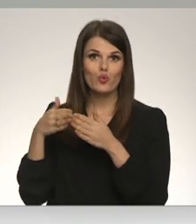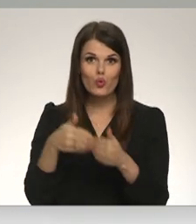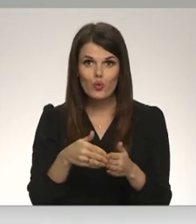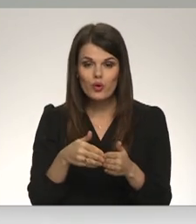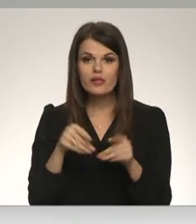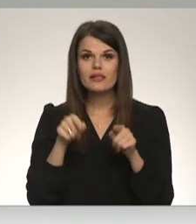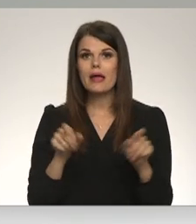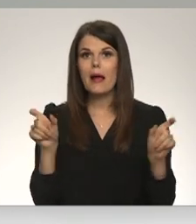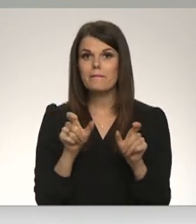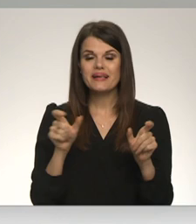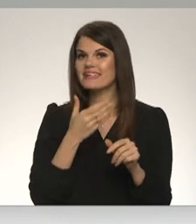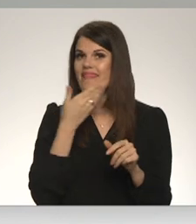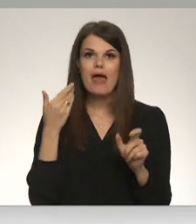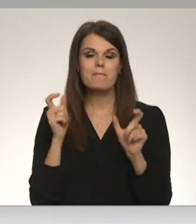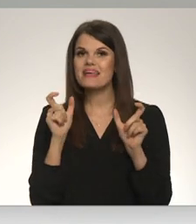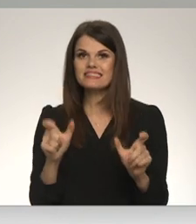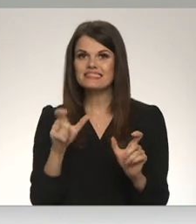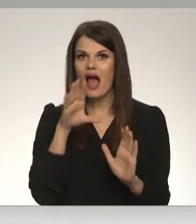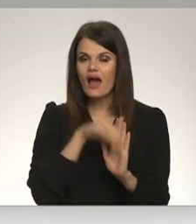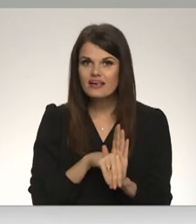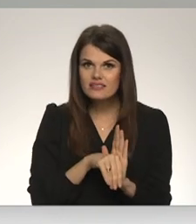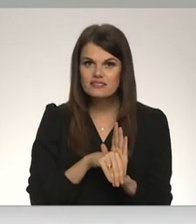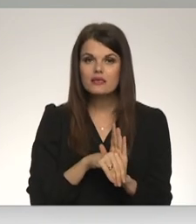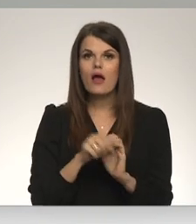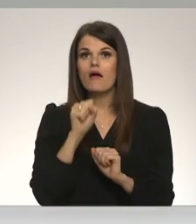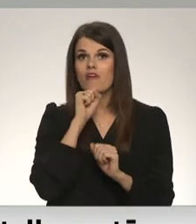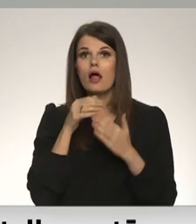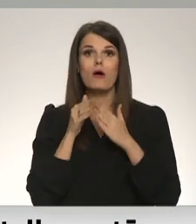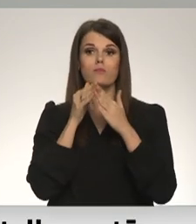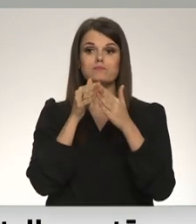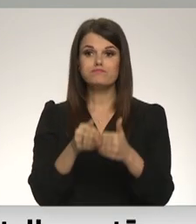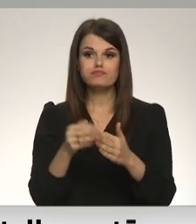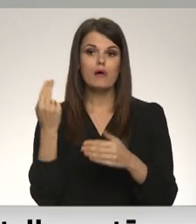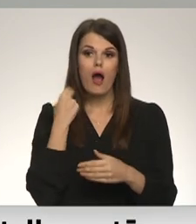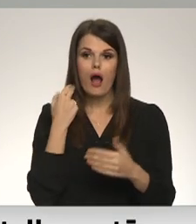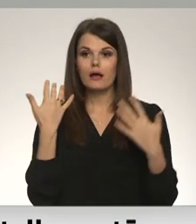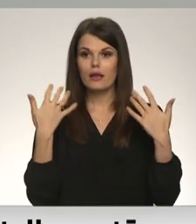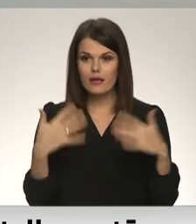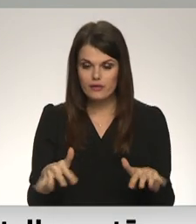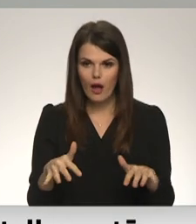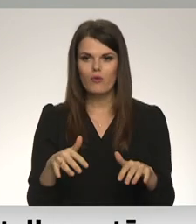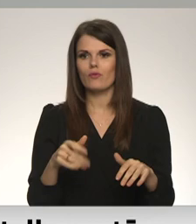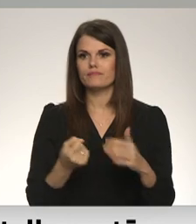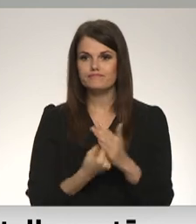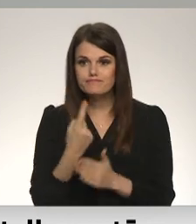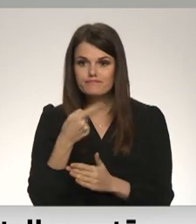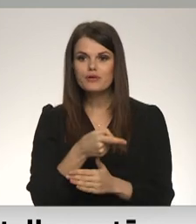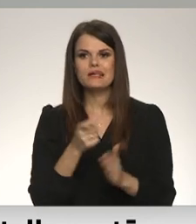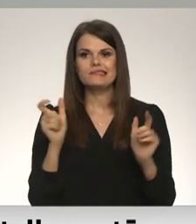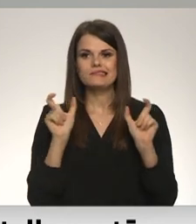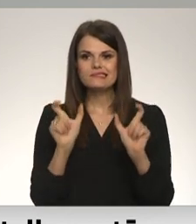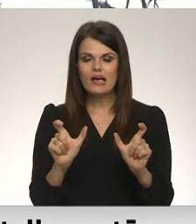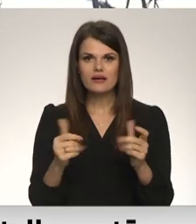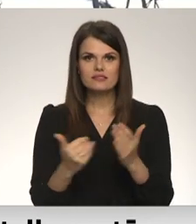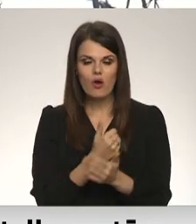kurš tanī brīdī nebija sankcijās, aizejot līdz Anglijai jau bija situācija mainījusies, viņš bija sankcijās, viņš